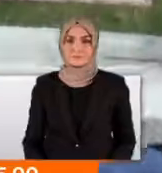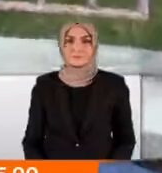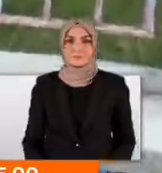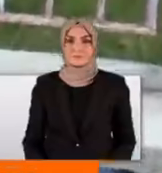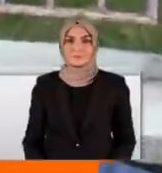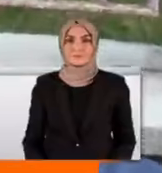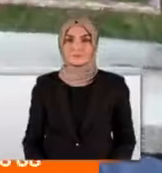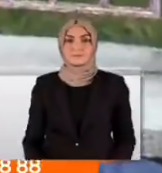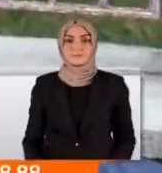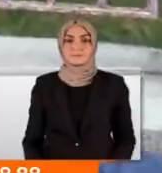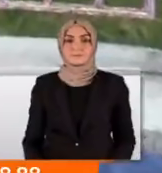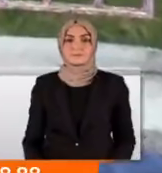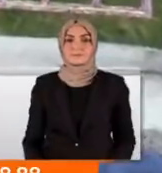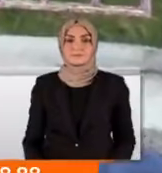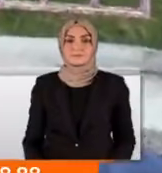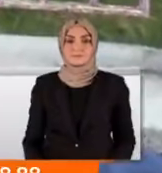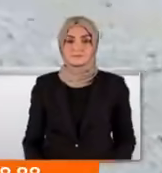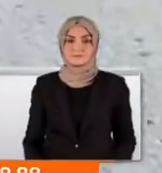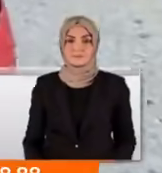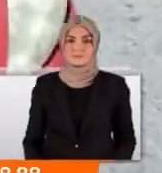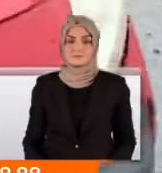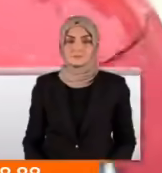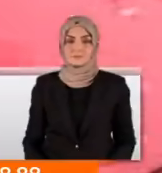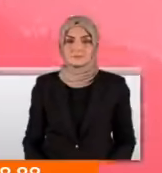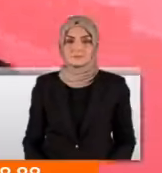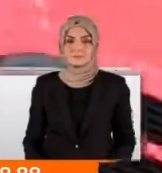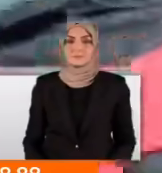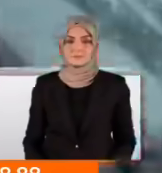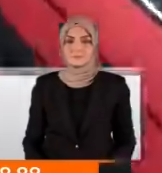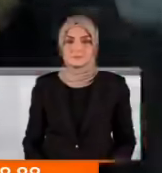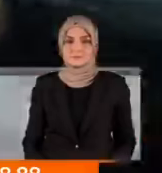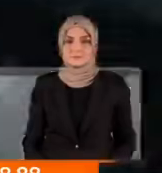Biz hukuki süreci başlattı devam ediyor zaten